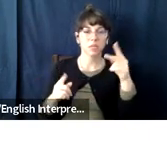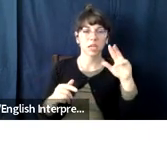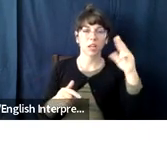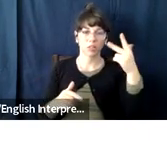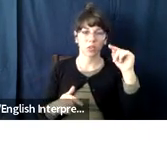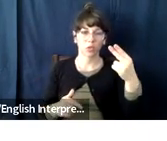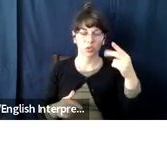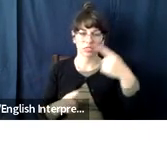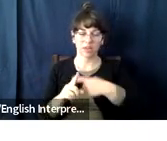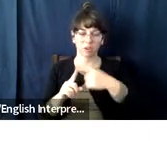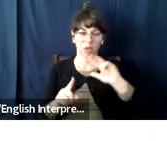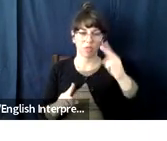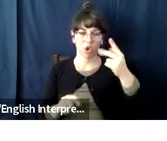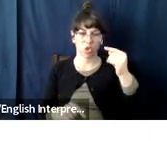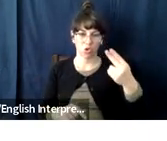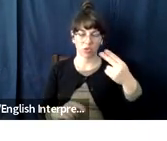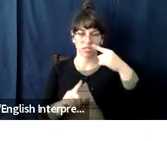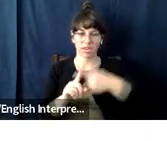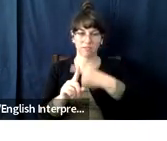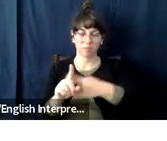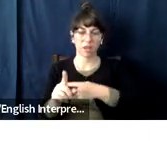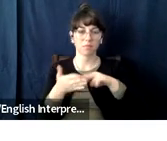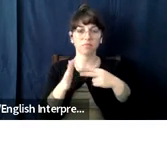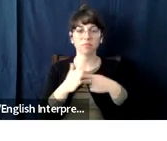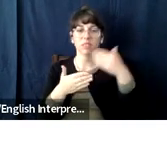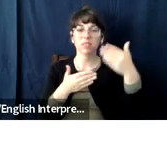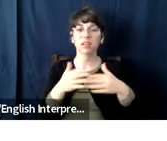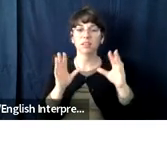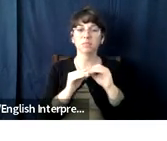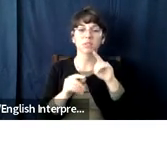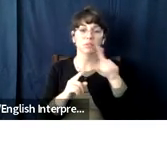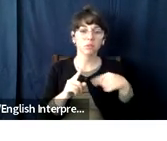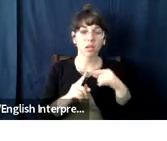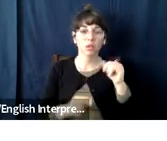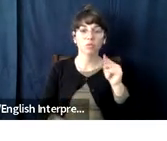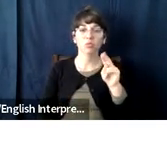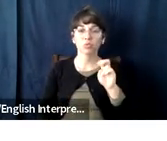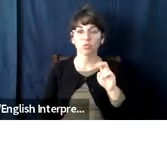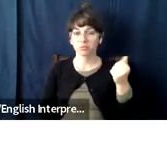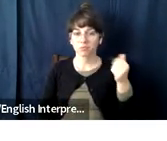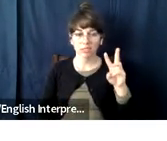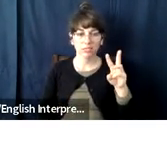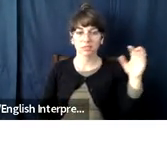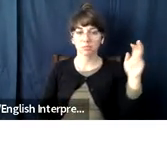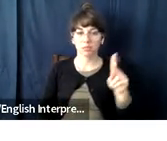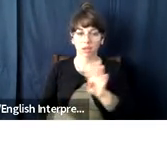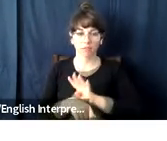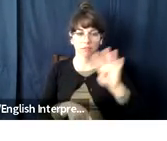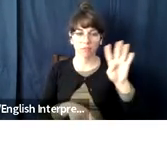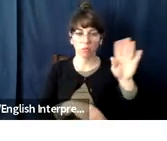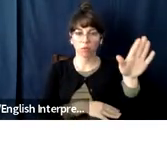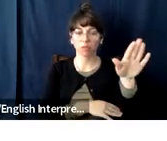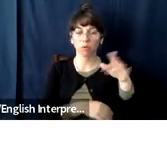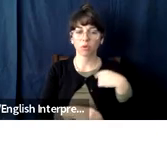our June meeting will fall on June 16. We'll be back at four o'clock and we'll be